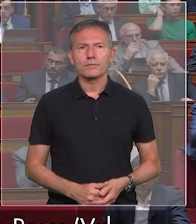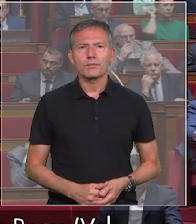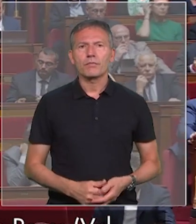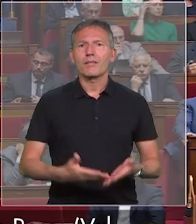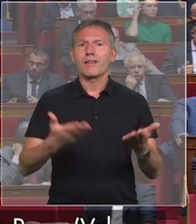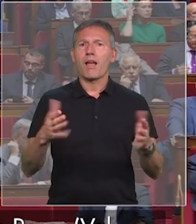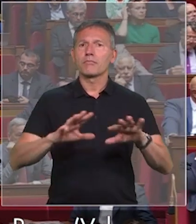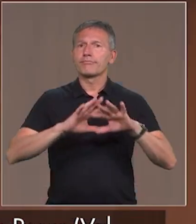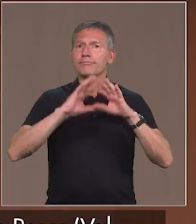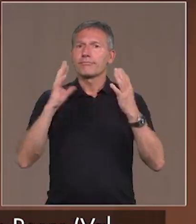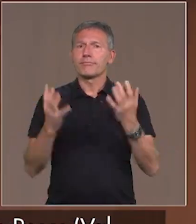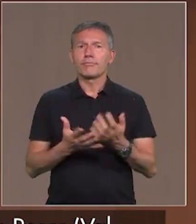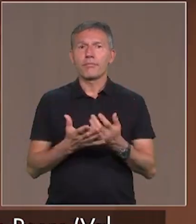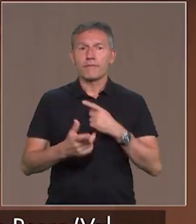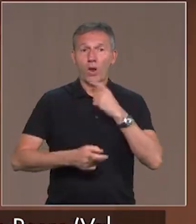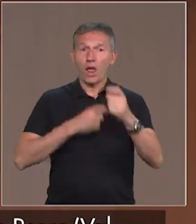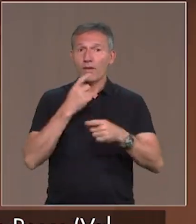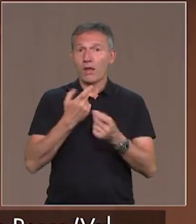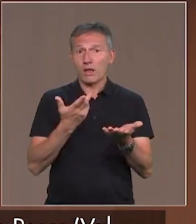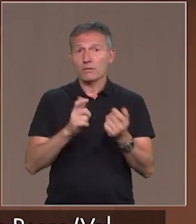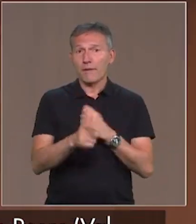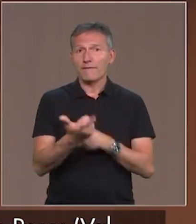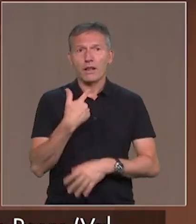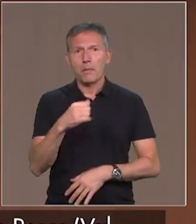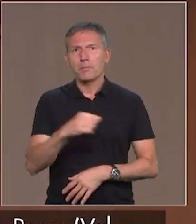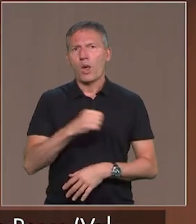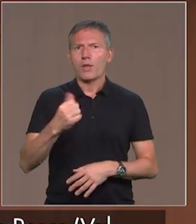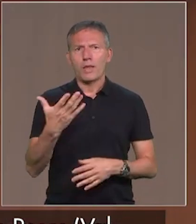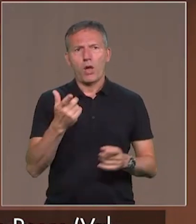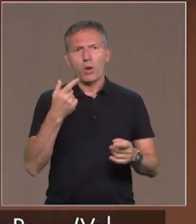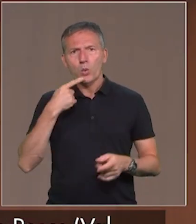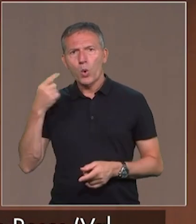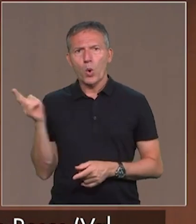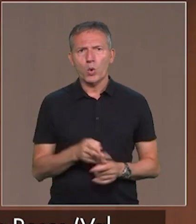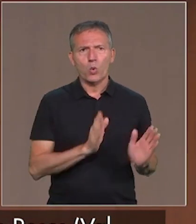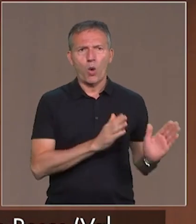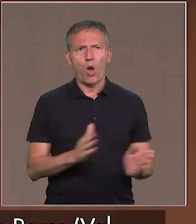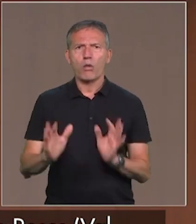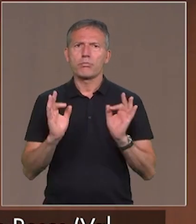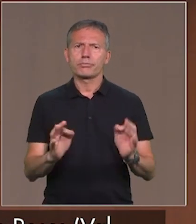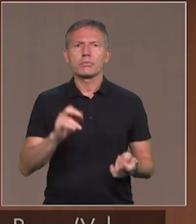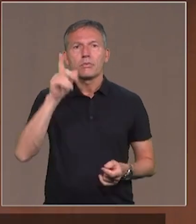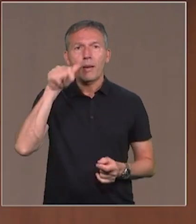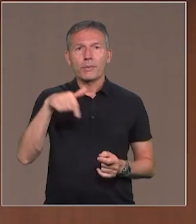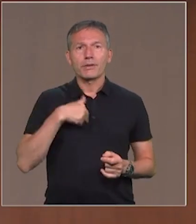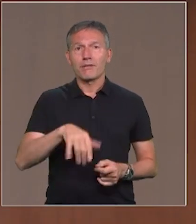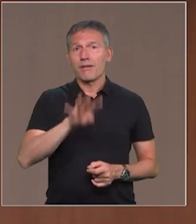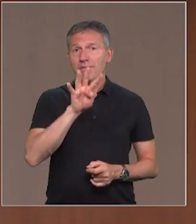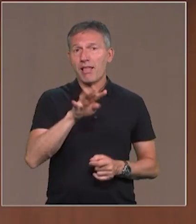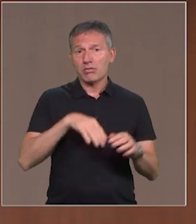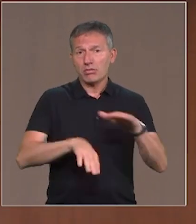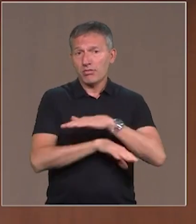Face à ces violences, notre priorité, c'est le retour de l'ordre républicain. Et notre réponse s'est appuyée sur quatre